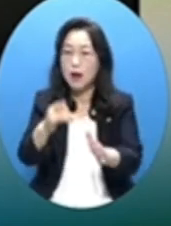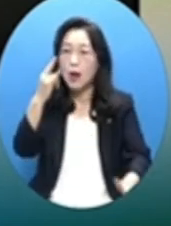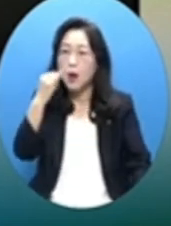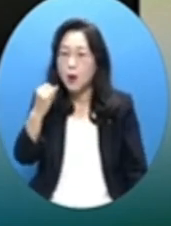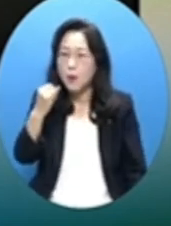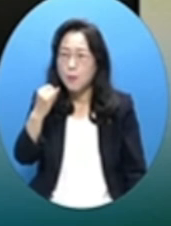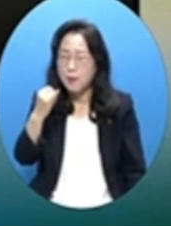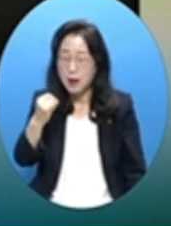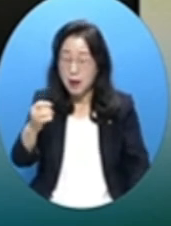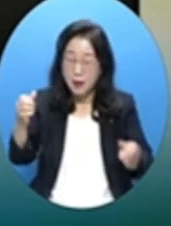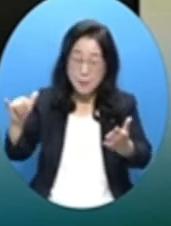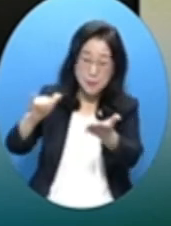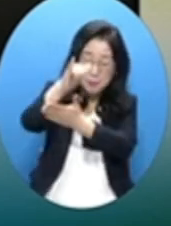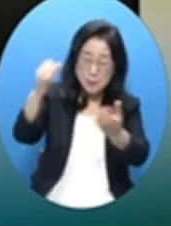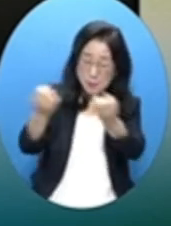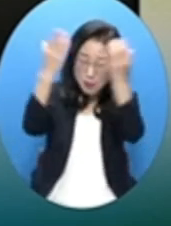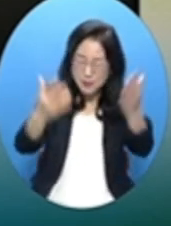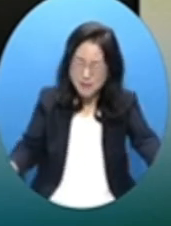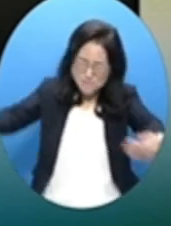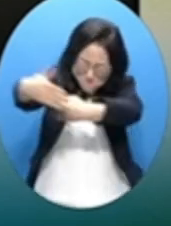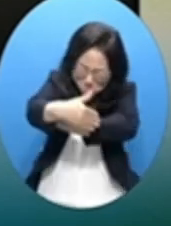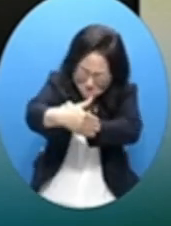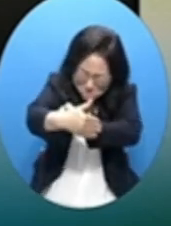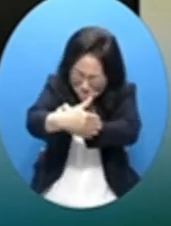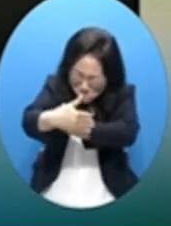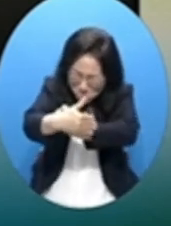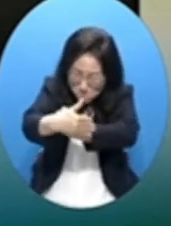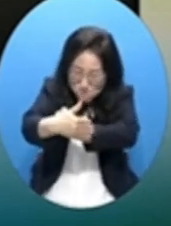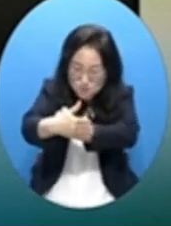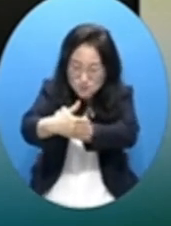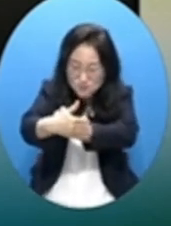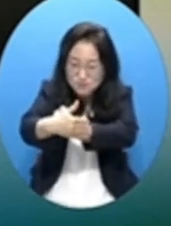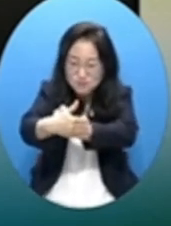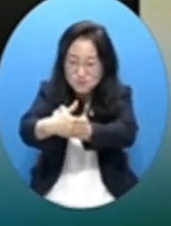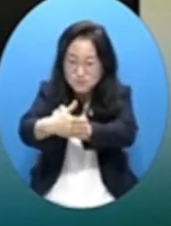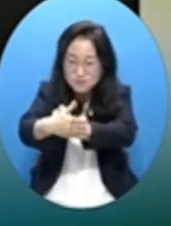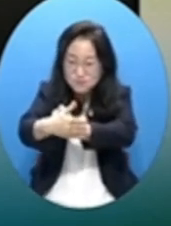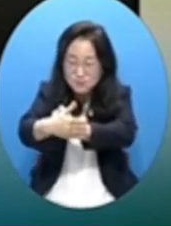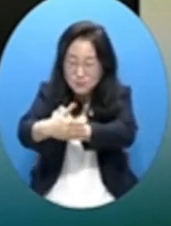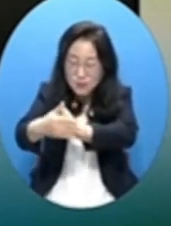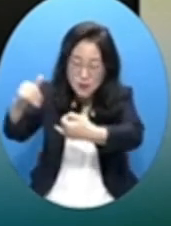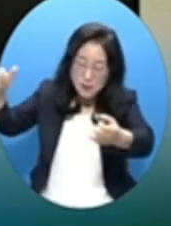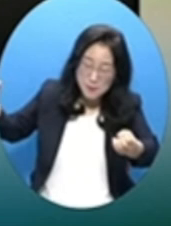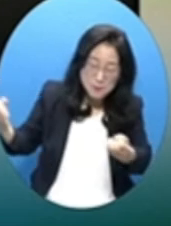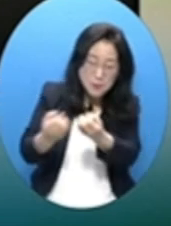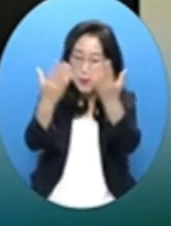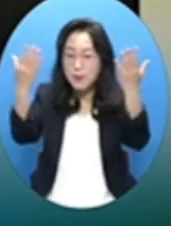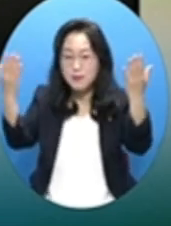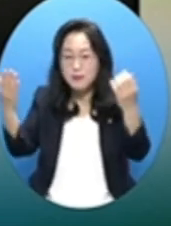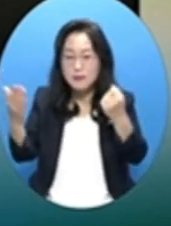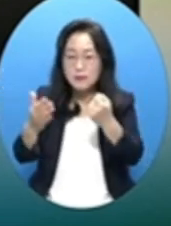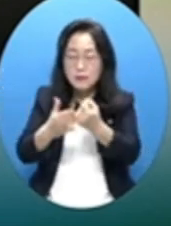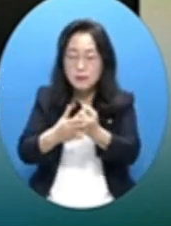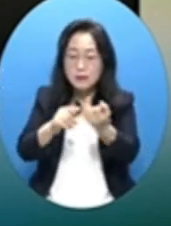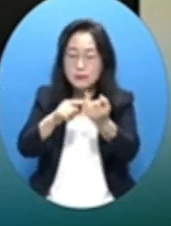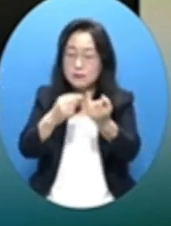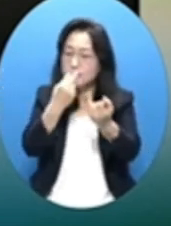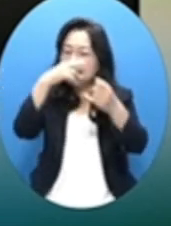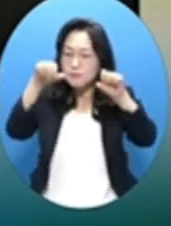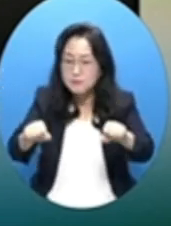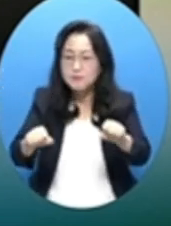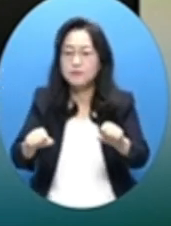팍 폭발하는 순간 아이를 꽉 끌어안았습니다. 끌어안고 비행기가 폭발해서 유일하게 이 아이만